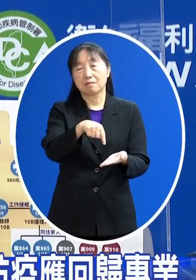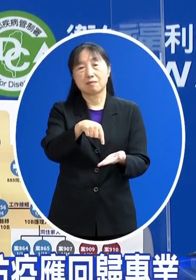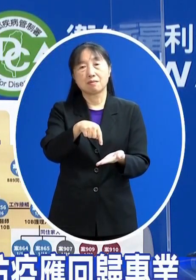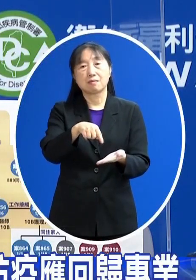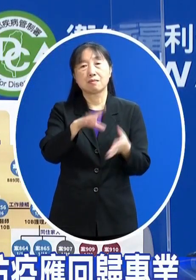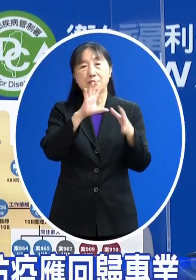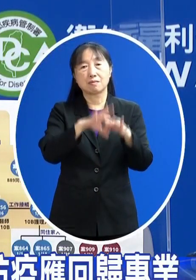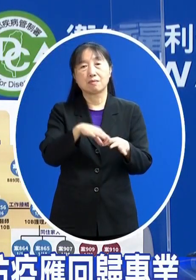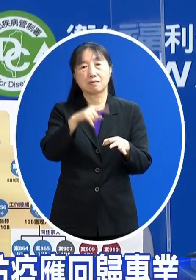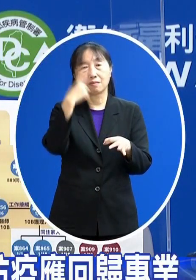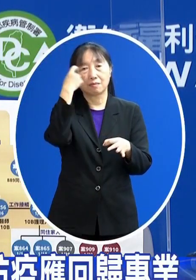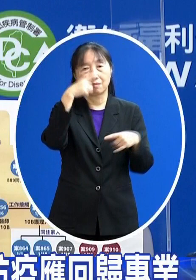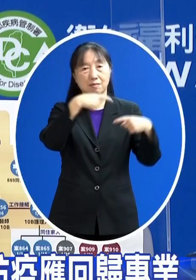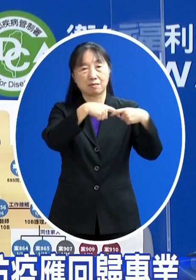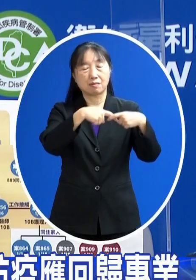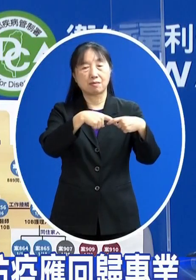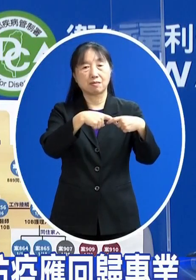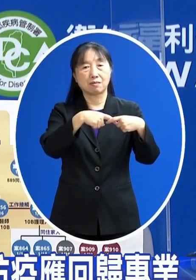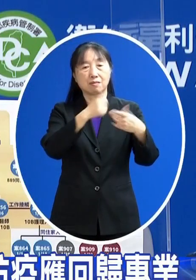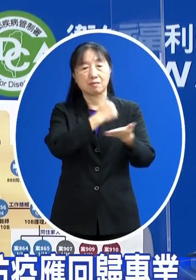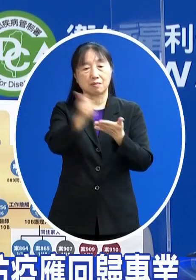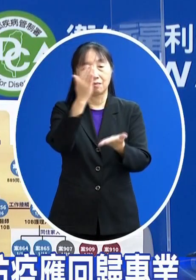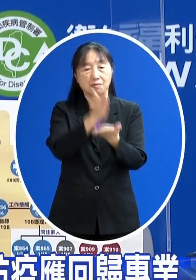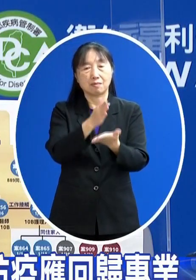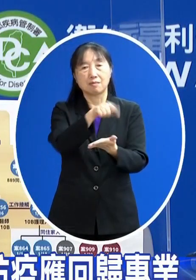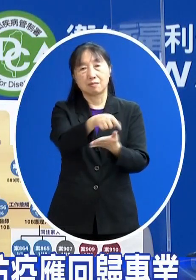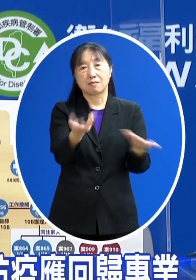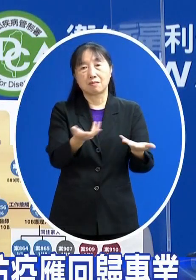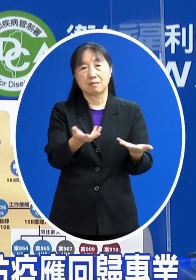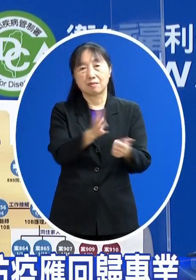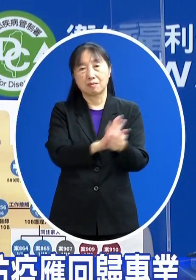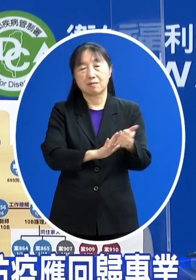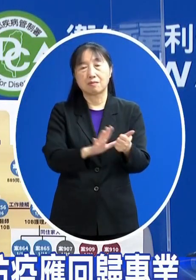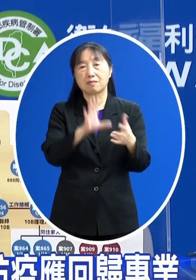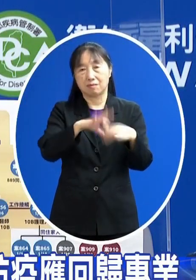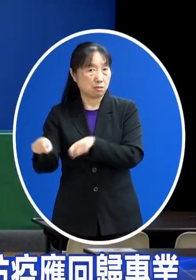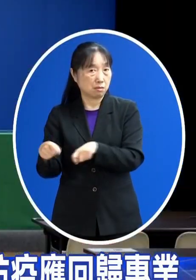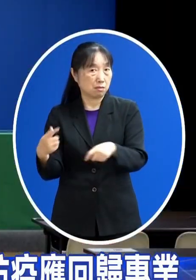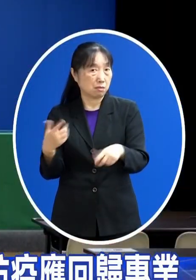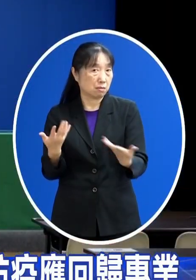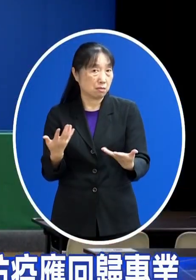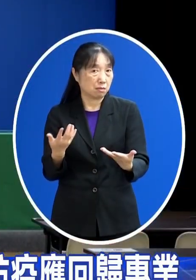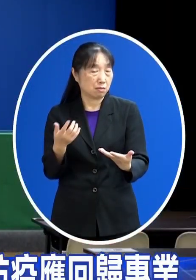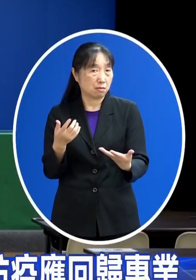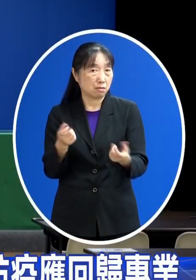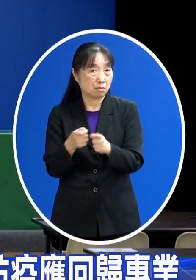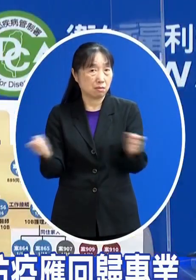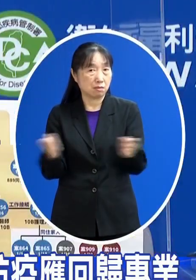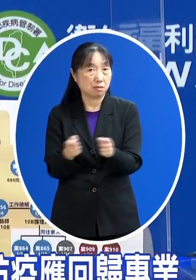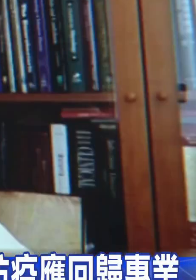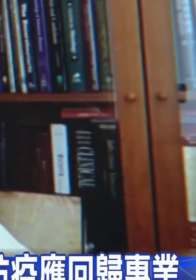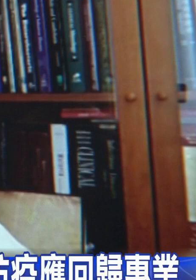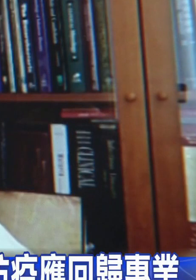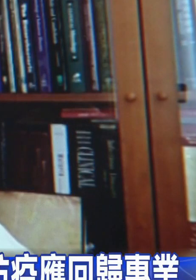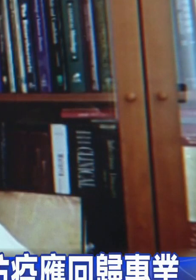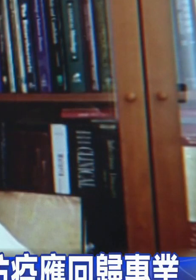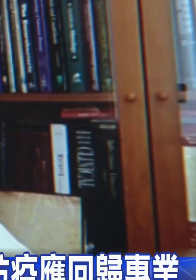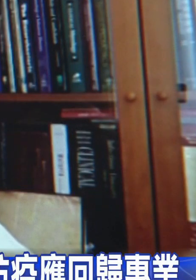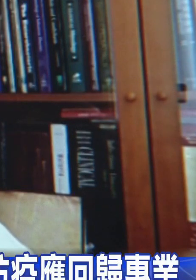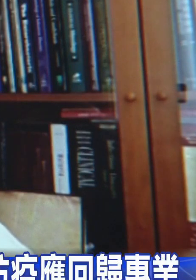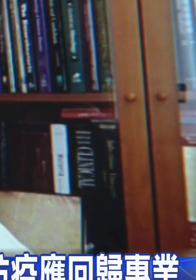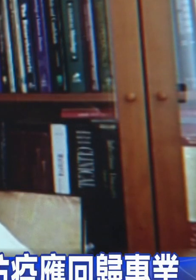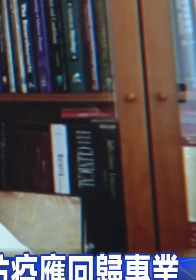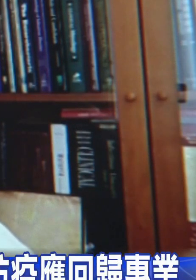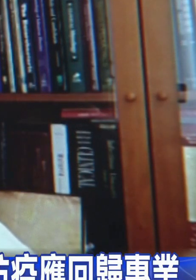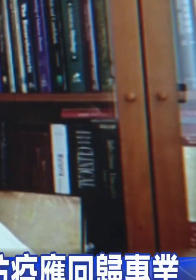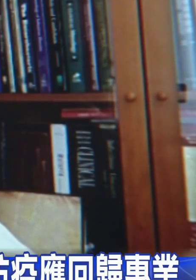个欧盟禁令的影响，不过我们还是在极力在谈，会晚多久我们确实不知道。 这次最大的问题是